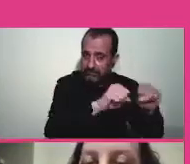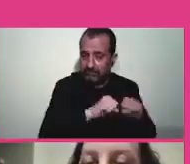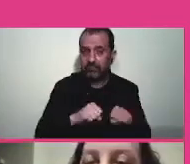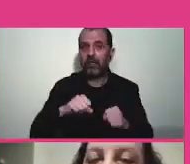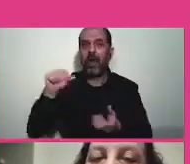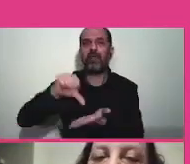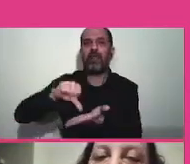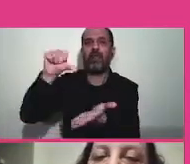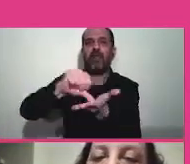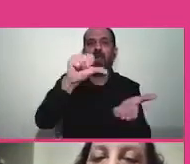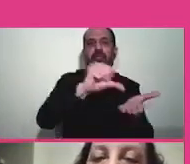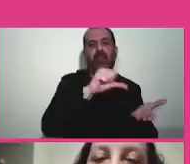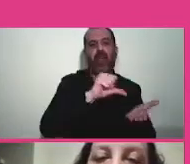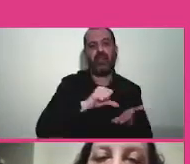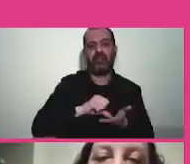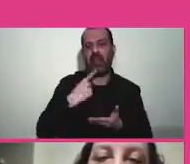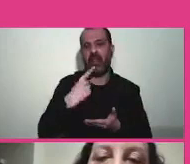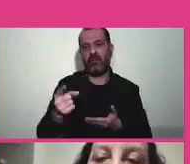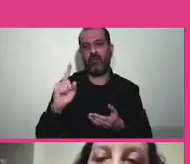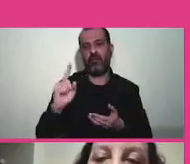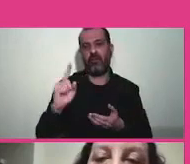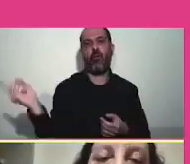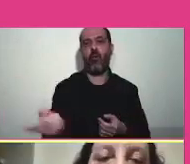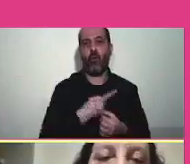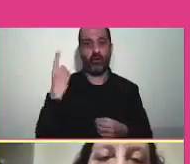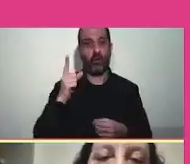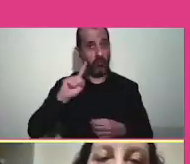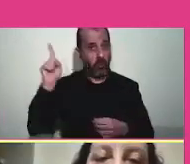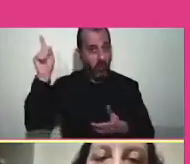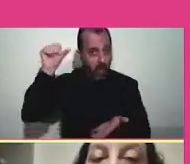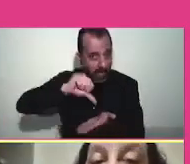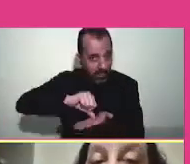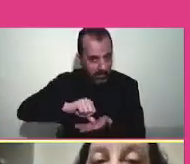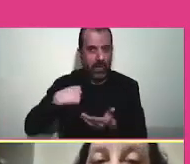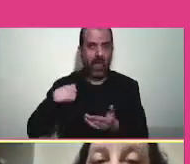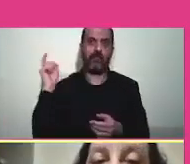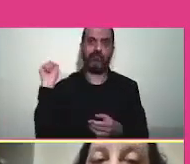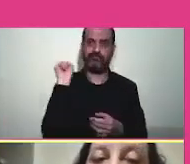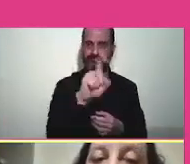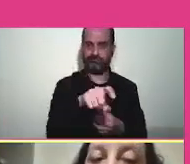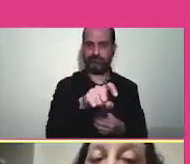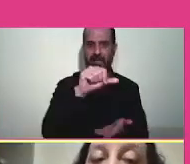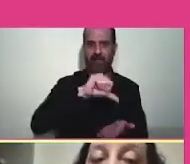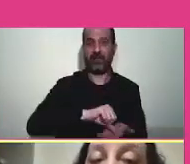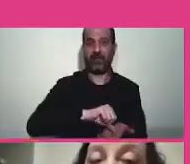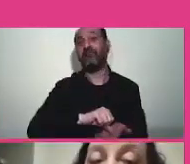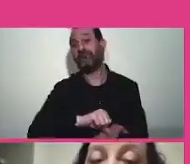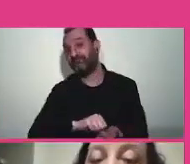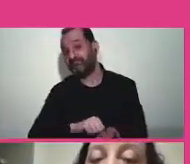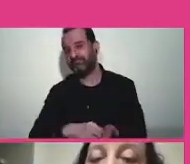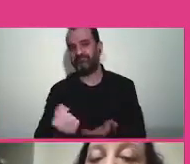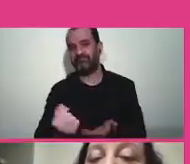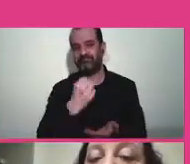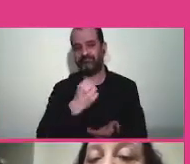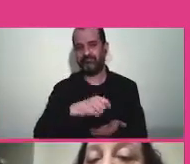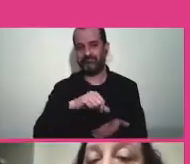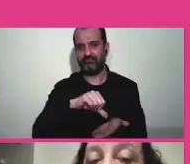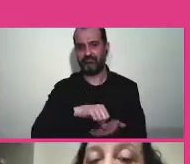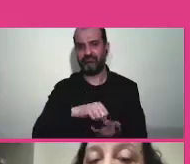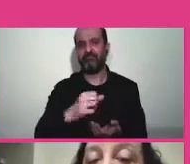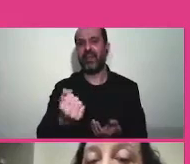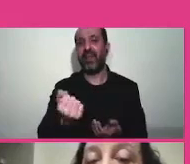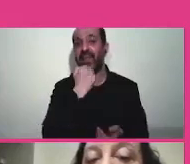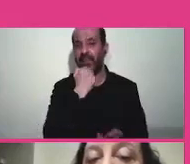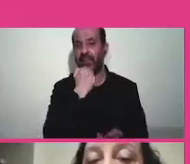Αθήνα. Αθήνα, μόνο. Ωραία, πατάω την Αθήνα. Να δούμε αν είσαι σωστό.